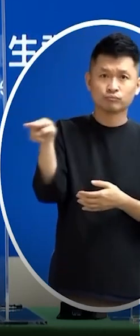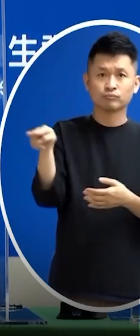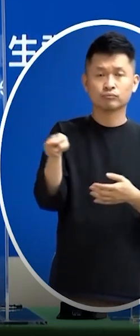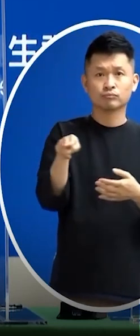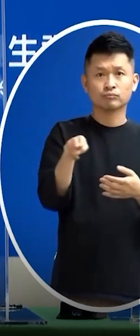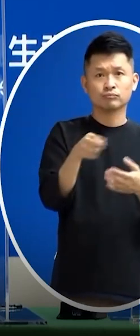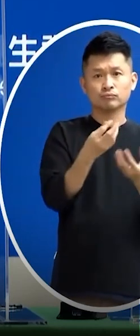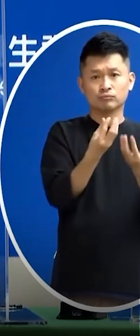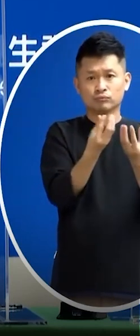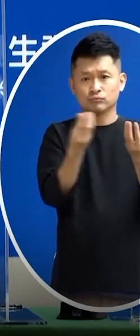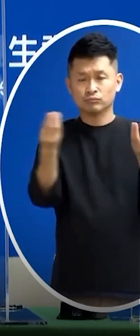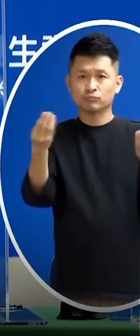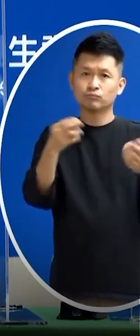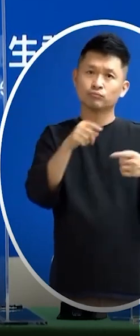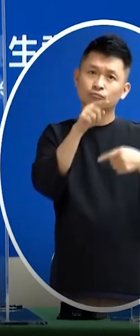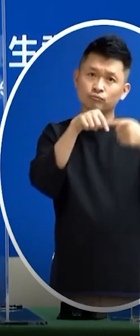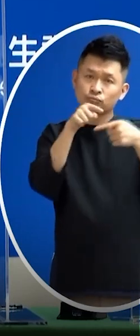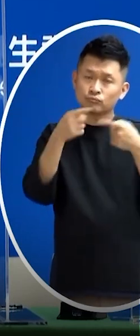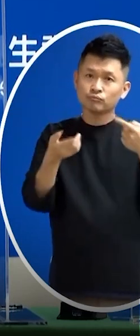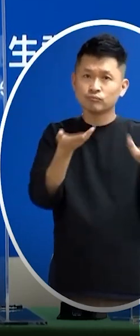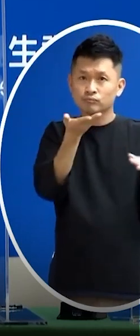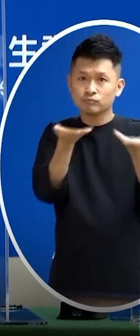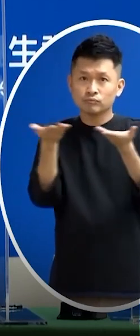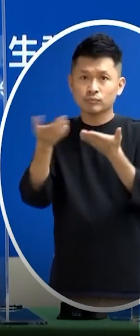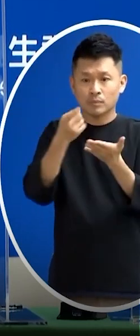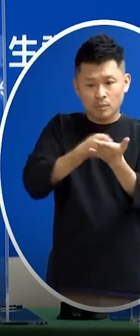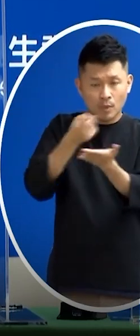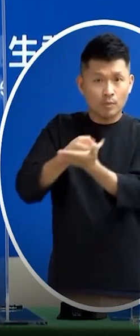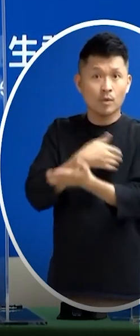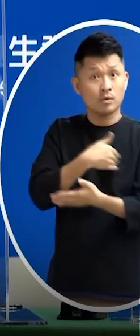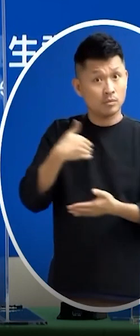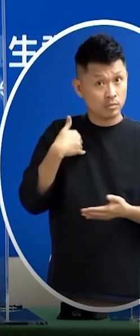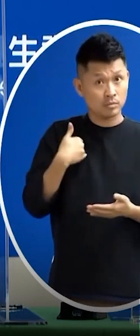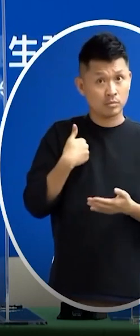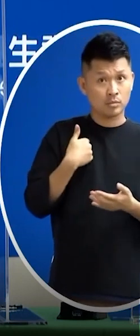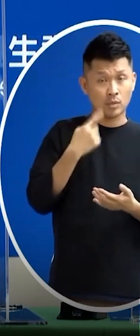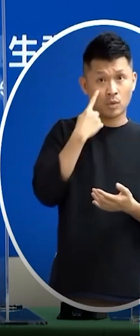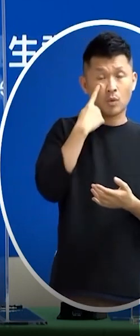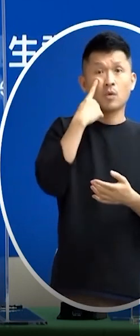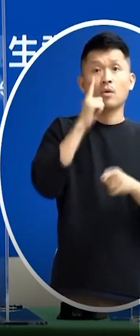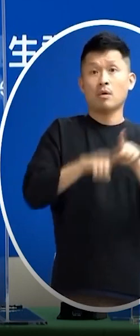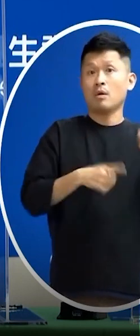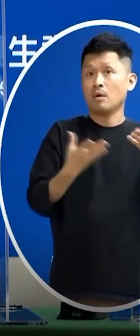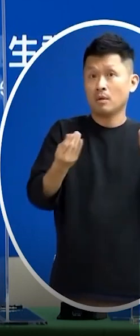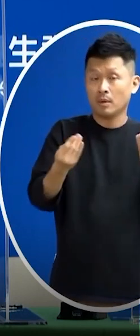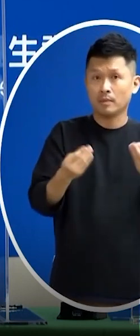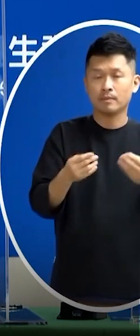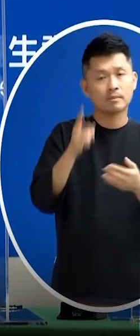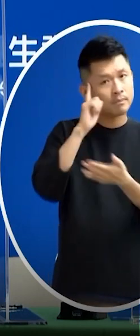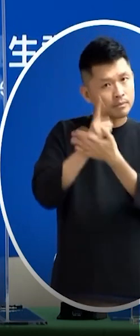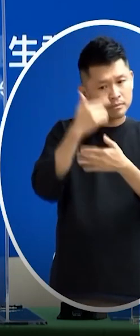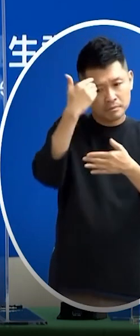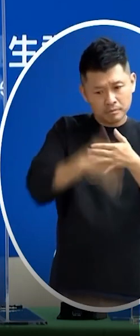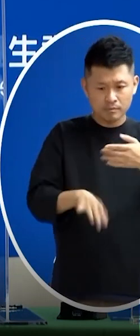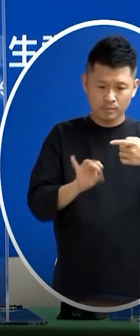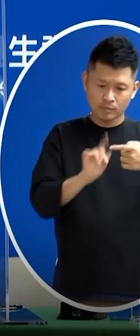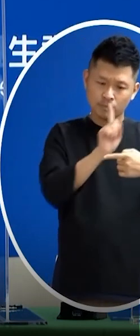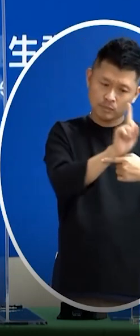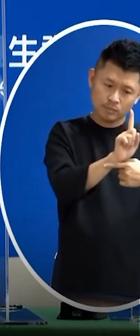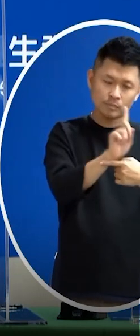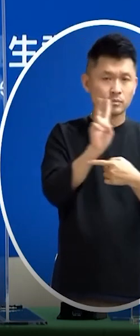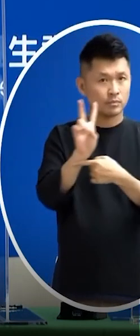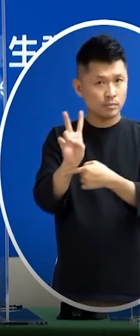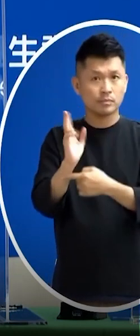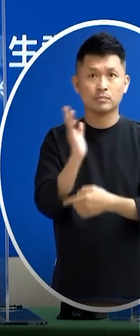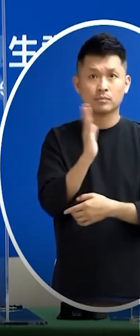的差异，基本上大部分的都卖得完，所以每天的剩余量大概都是1%到2%，那